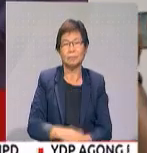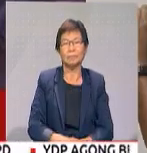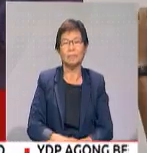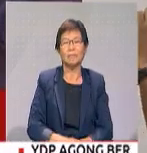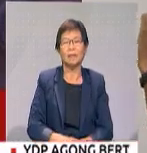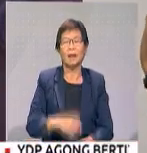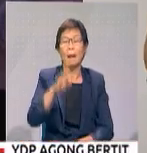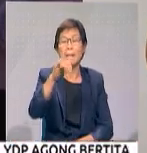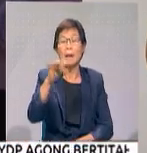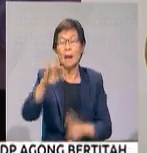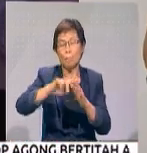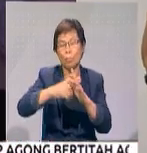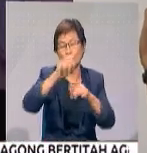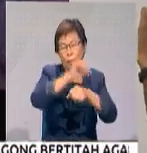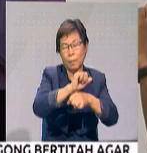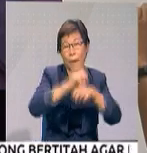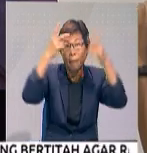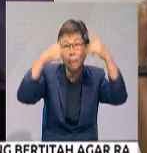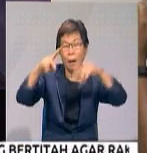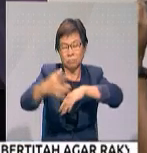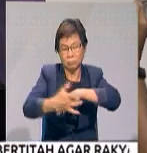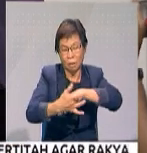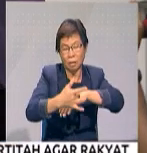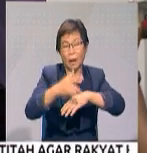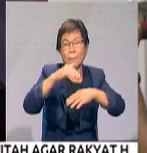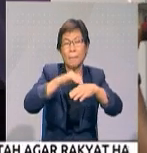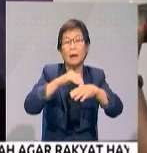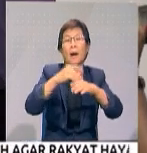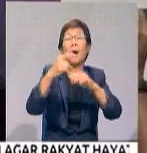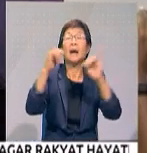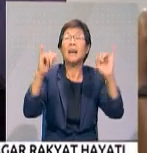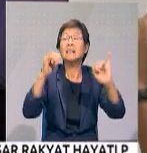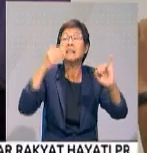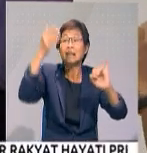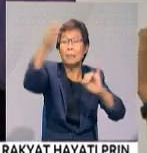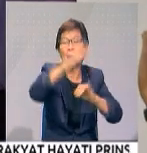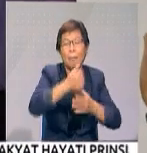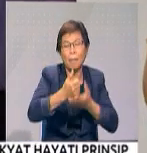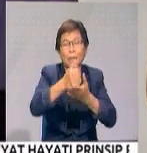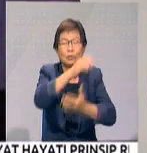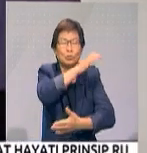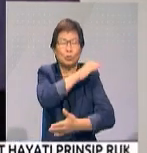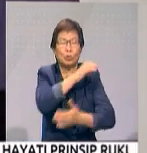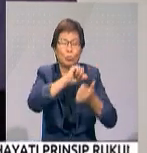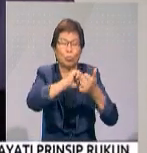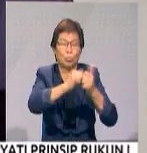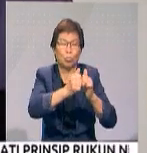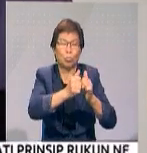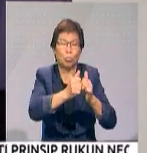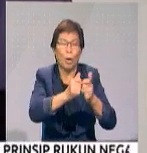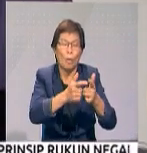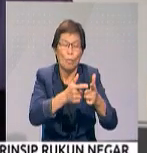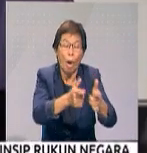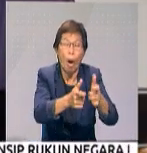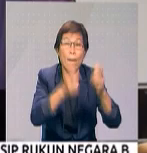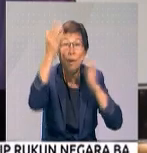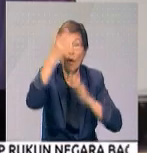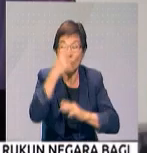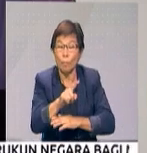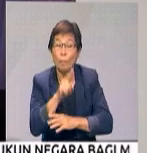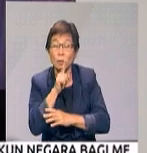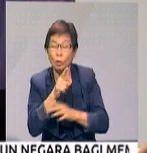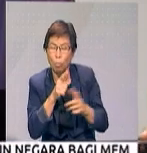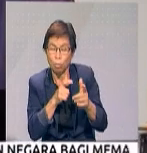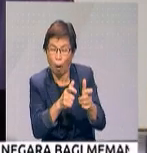Miller akan memulakan tugas sebagai pengarah teknikal pada Isnin depan dan akan membantu jurulatih olahraga tempatan untuk memastikan skuad